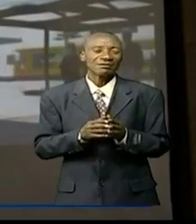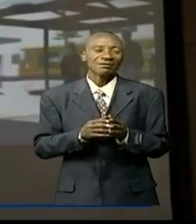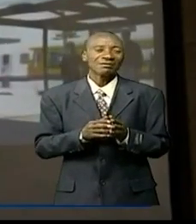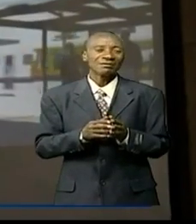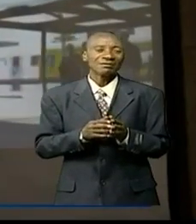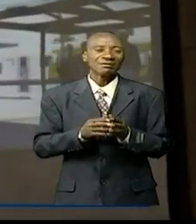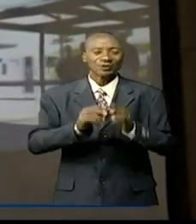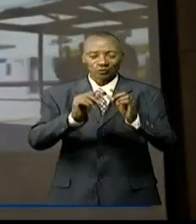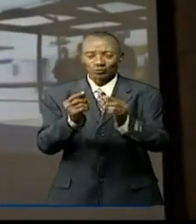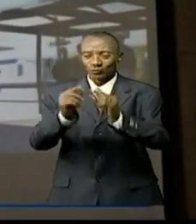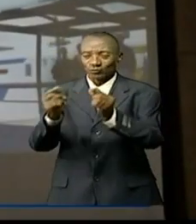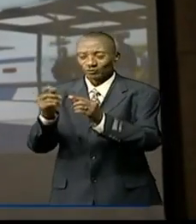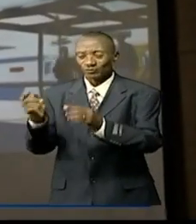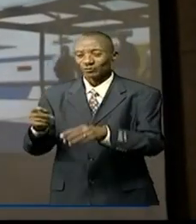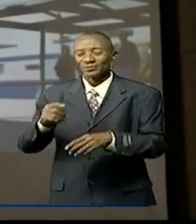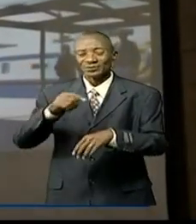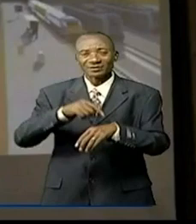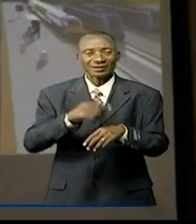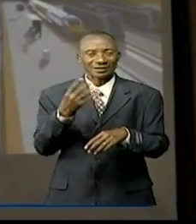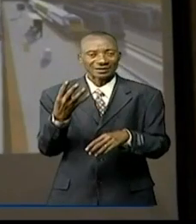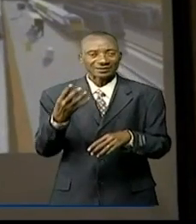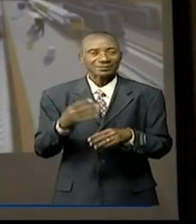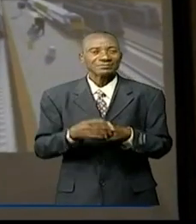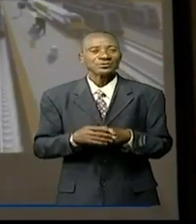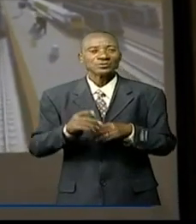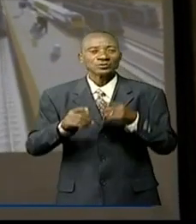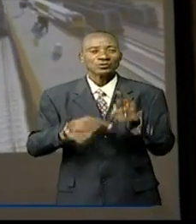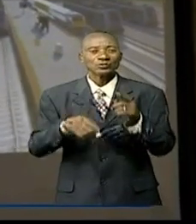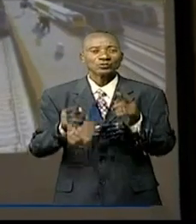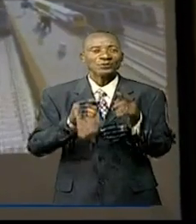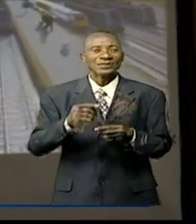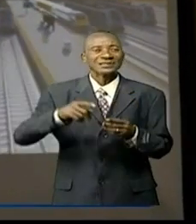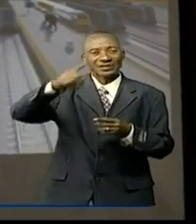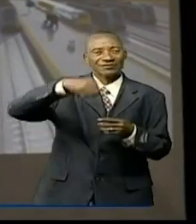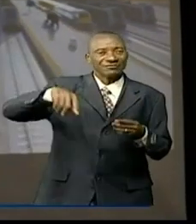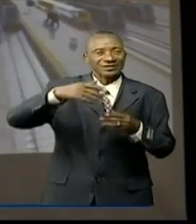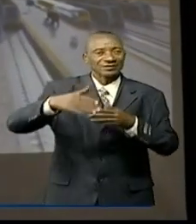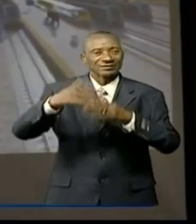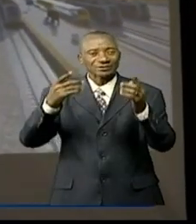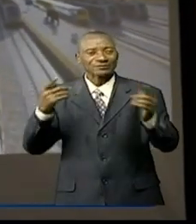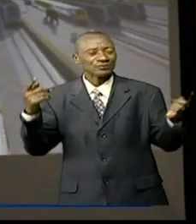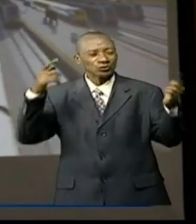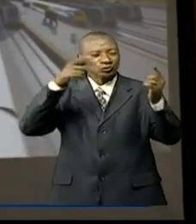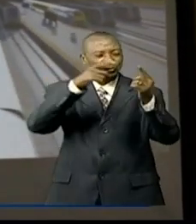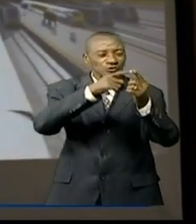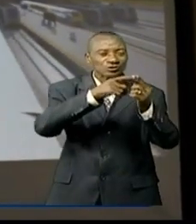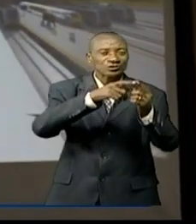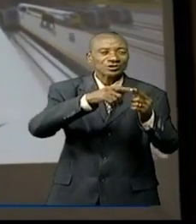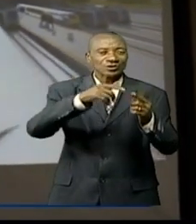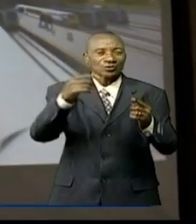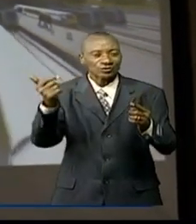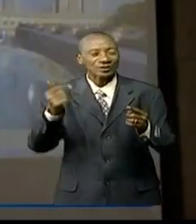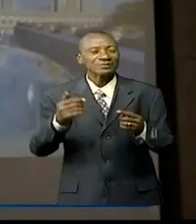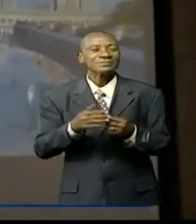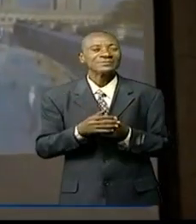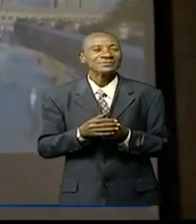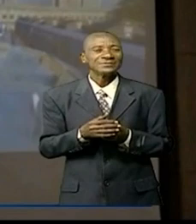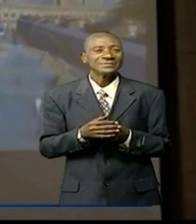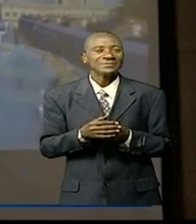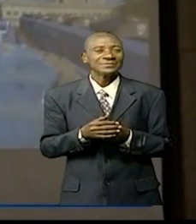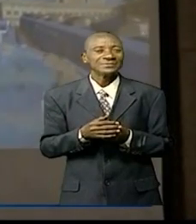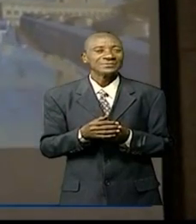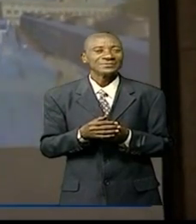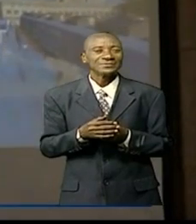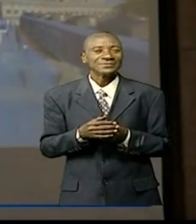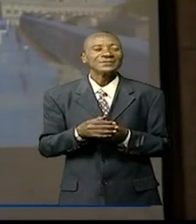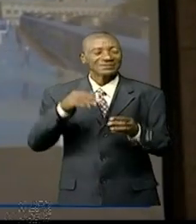voulais dire. La première phase partira de la gare centrale jusqu'à l'aéroport de Njili. La deuxième phase, c'est la plaine de Kinshasa, ça veut dire les grandes artères de la